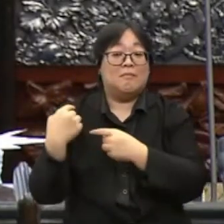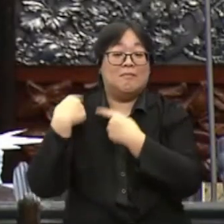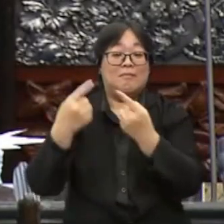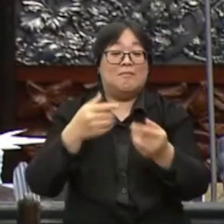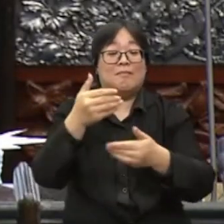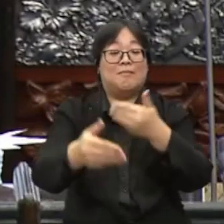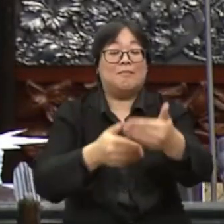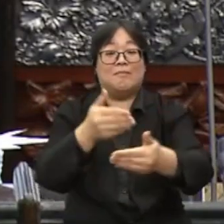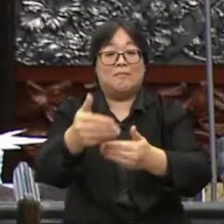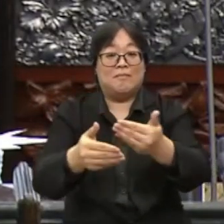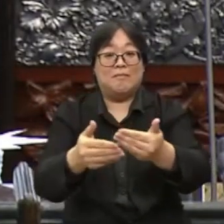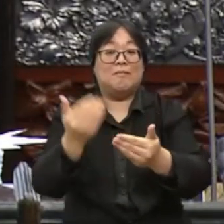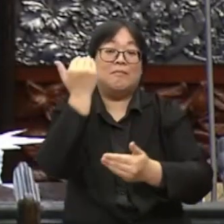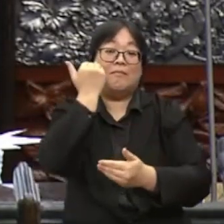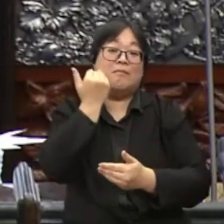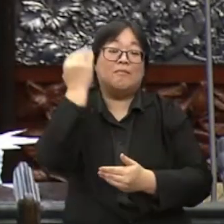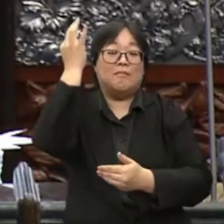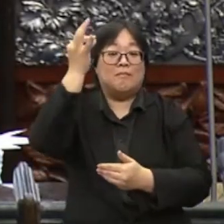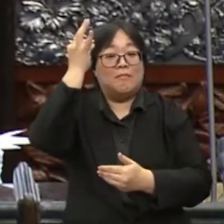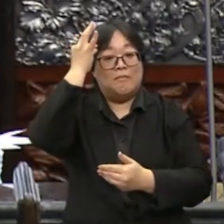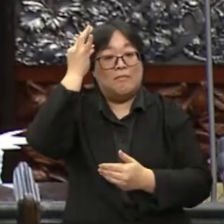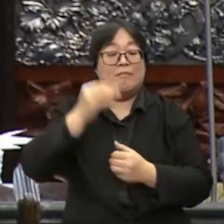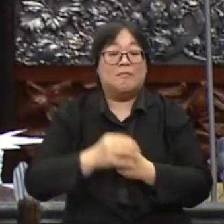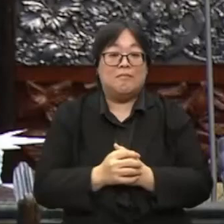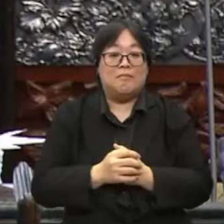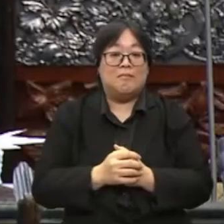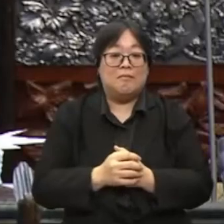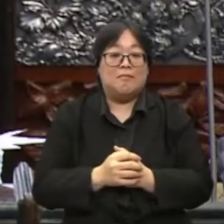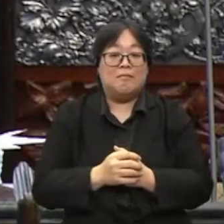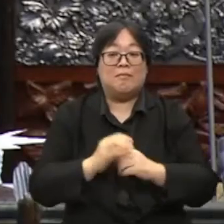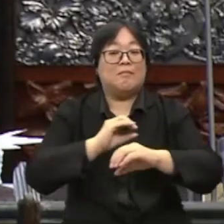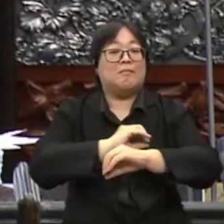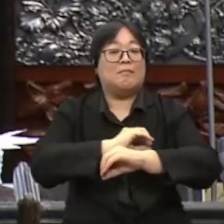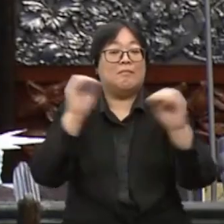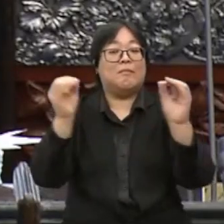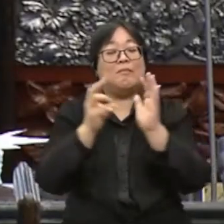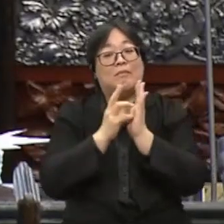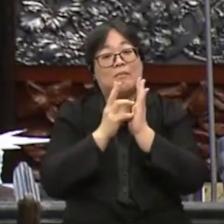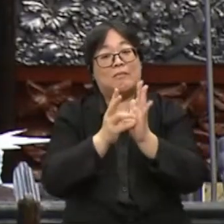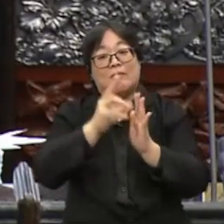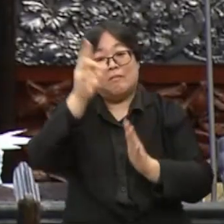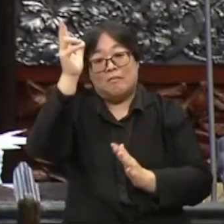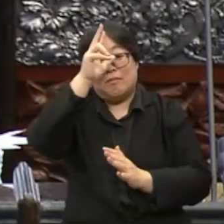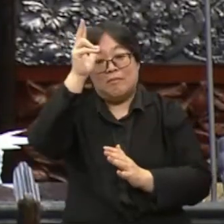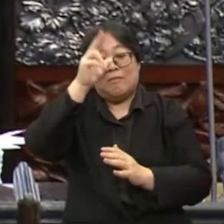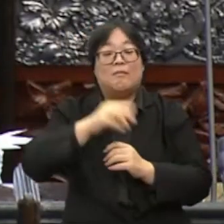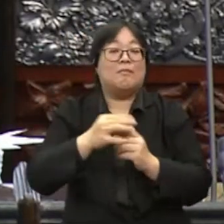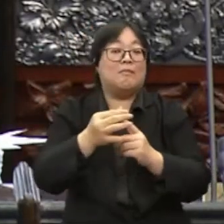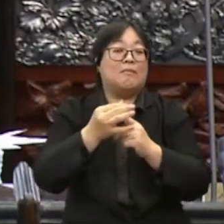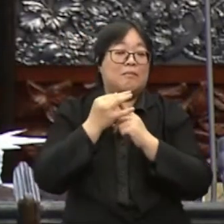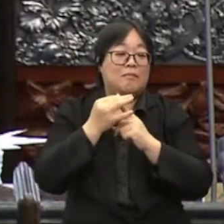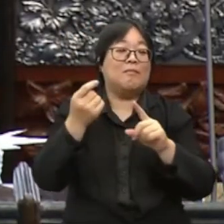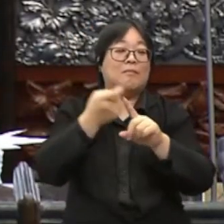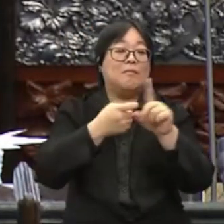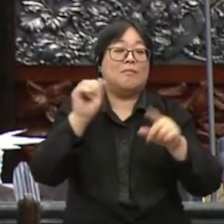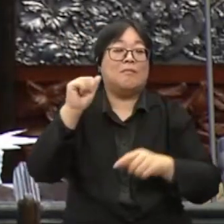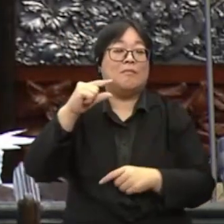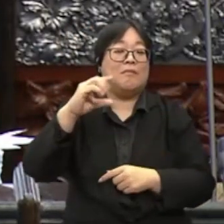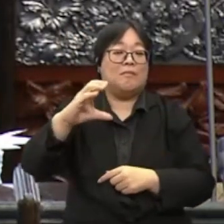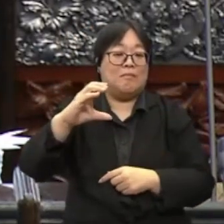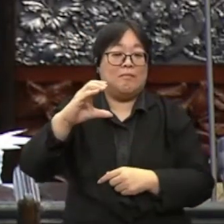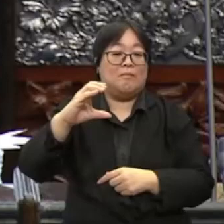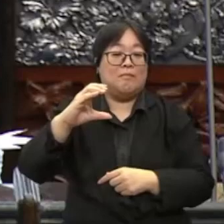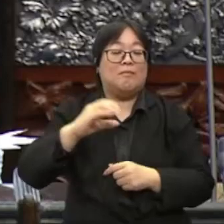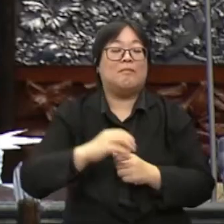proseding yang diadakan di Mahkamah persekutuan tidak ada wakil kerajaan khususnya daripada AGC